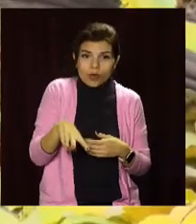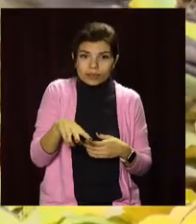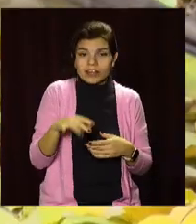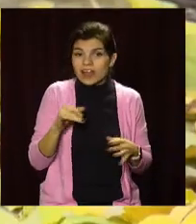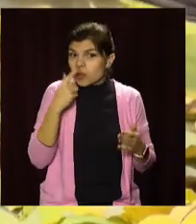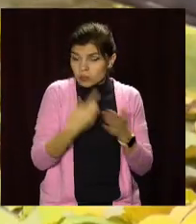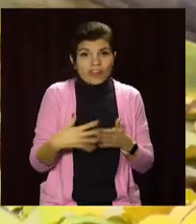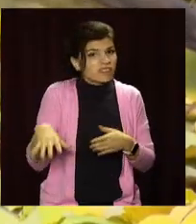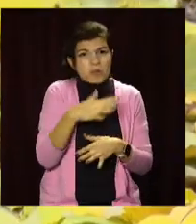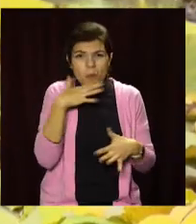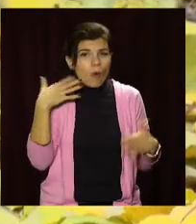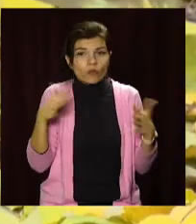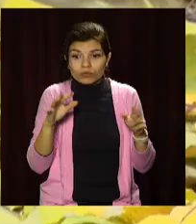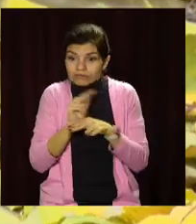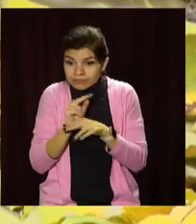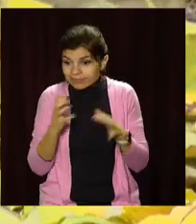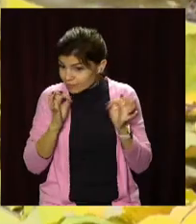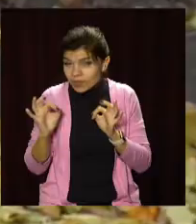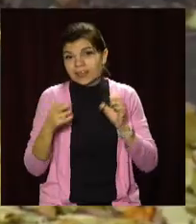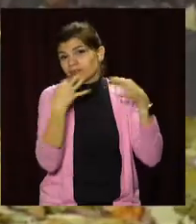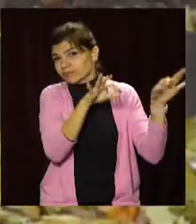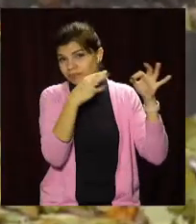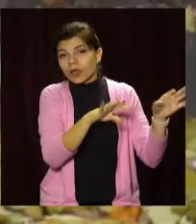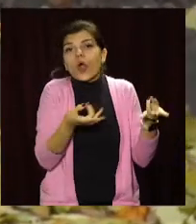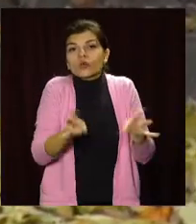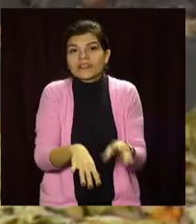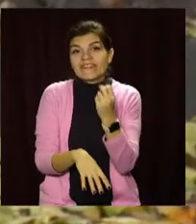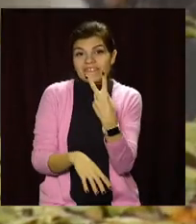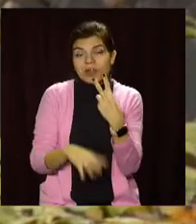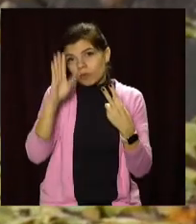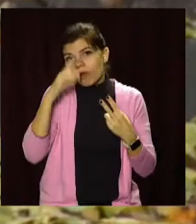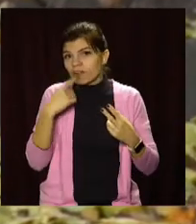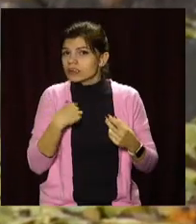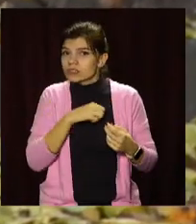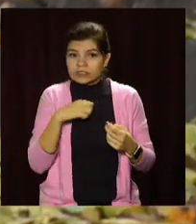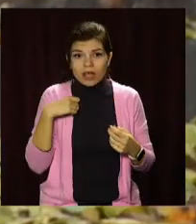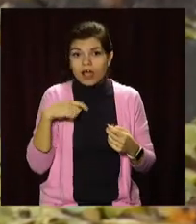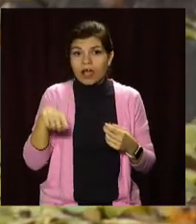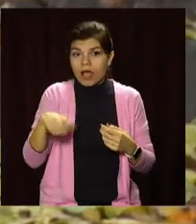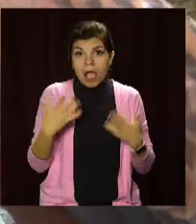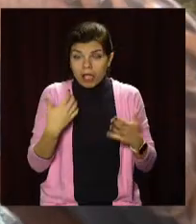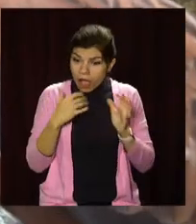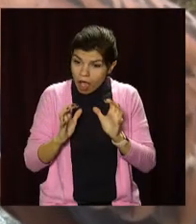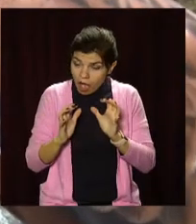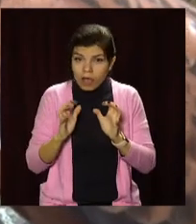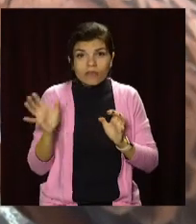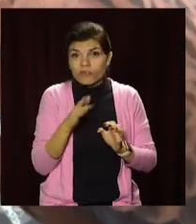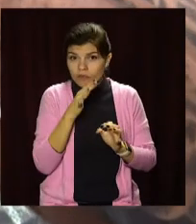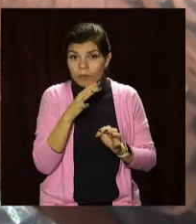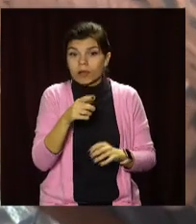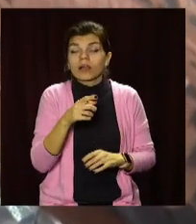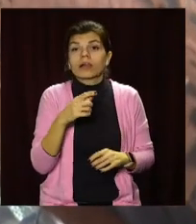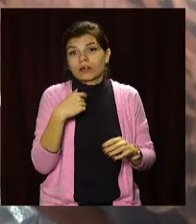усіх відпустив на волю. Залишилося 12. Бо, каже чоловік, самотужки у природі вони не виживуть. Це